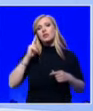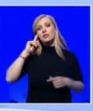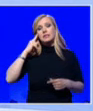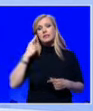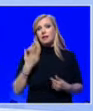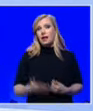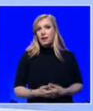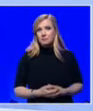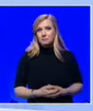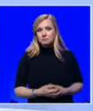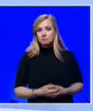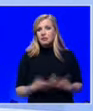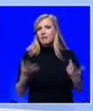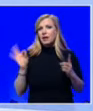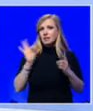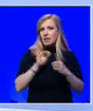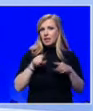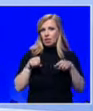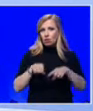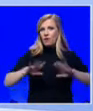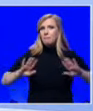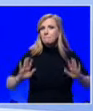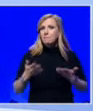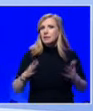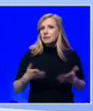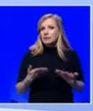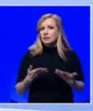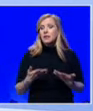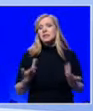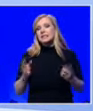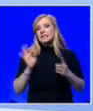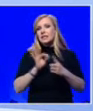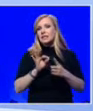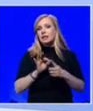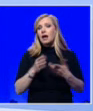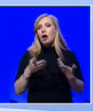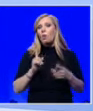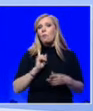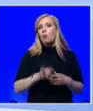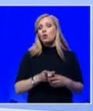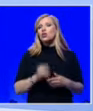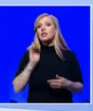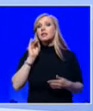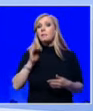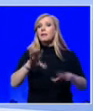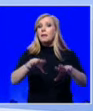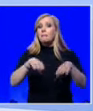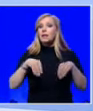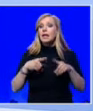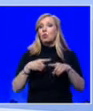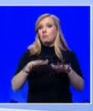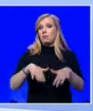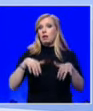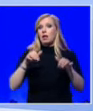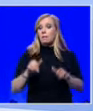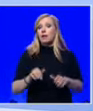знае. Каква е целта на това бързане? Най-вероятно целта на това бързане, ако може да бъде прият от